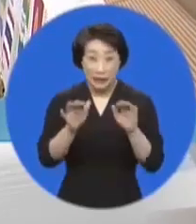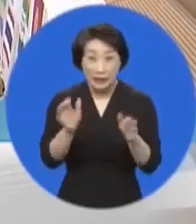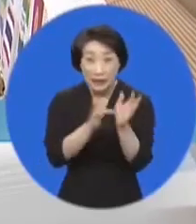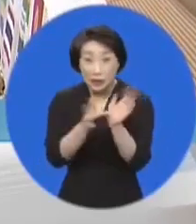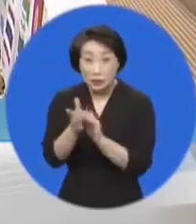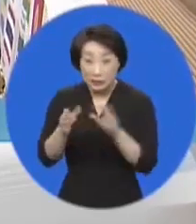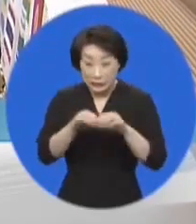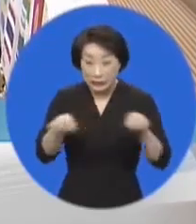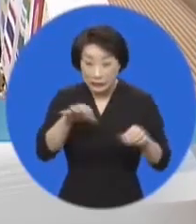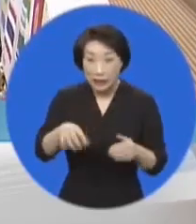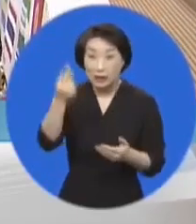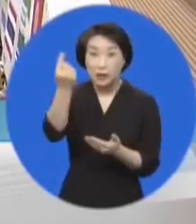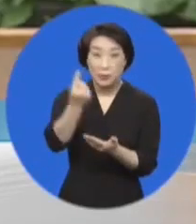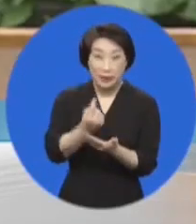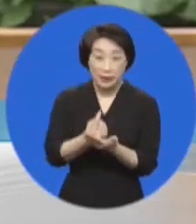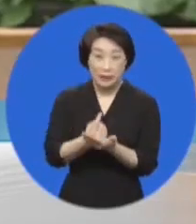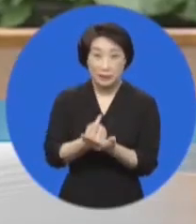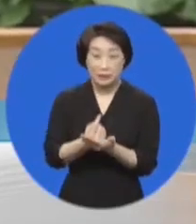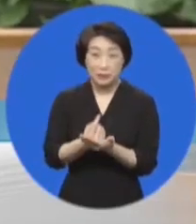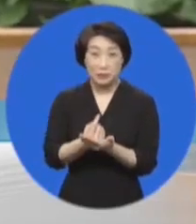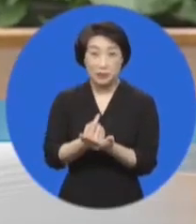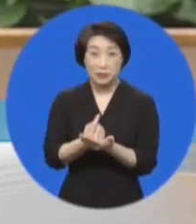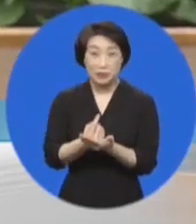예수께서 이 땅에 오셔서